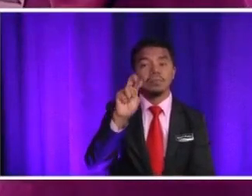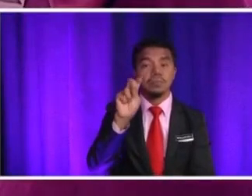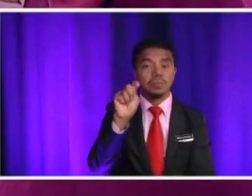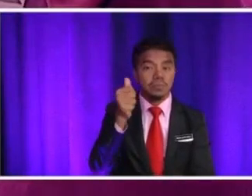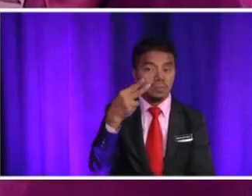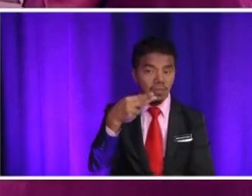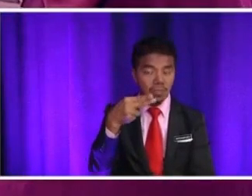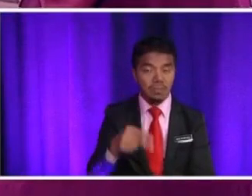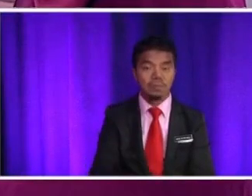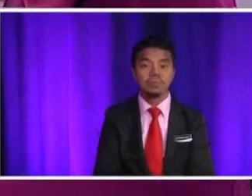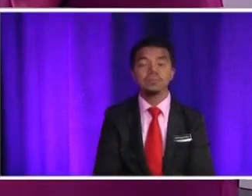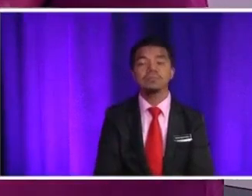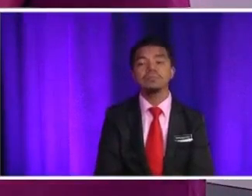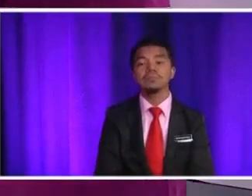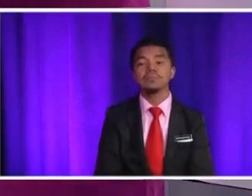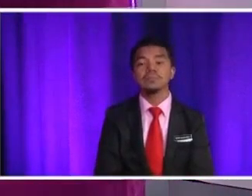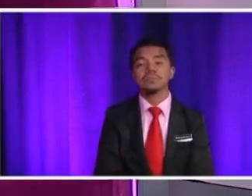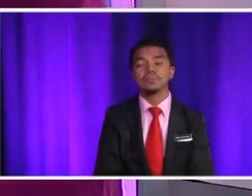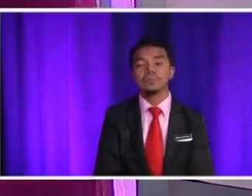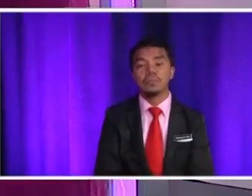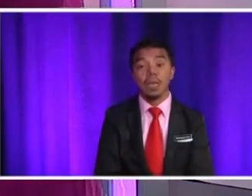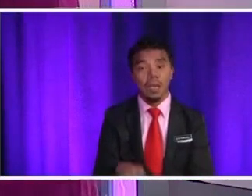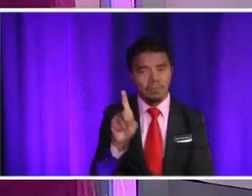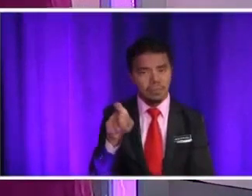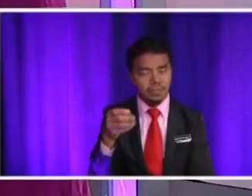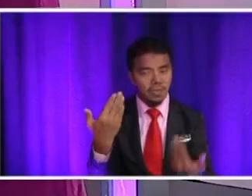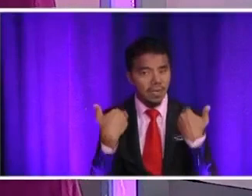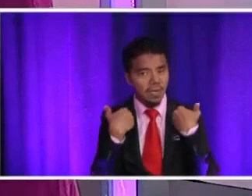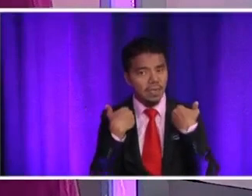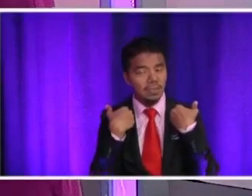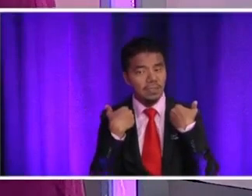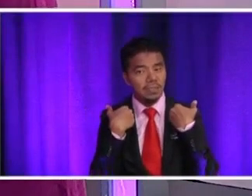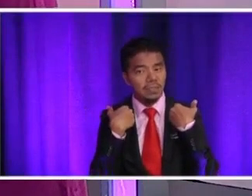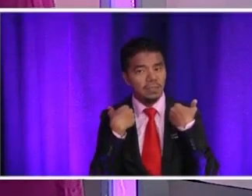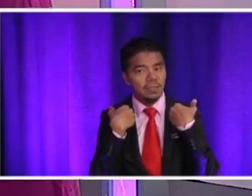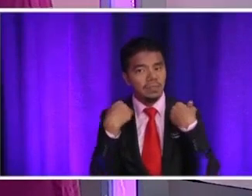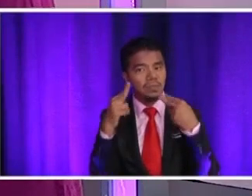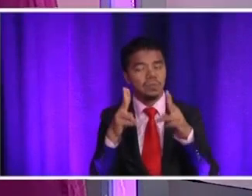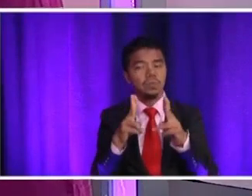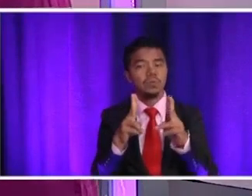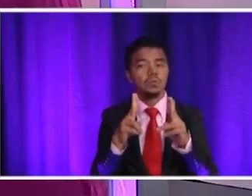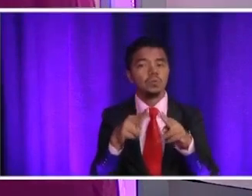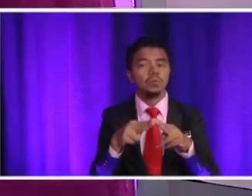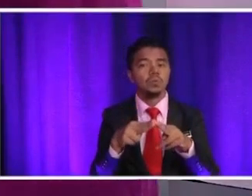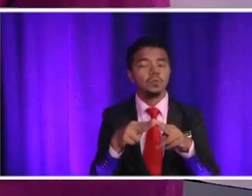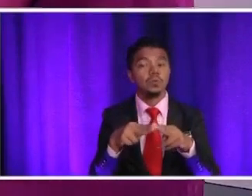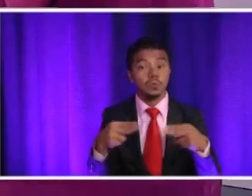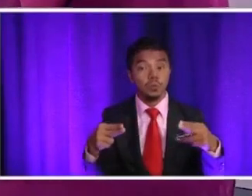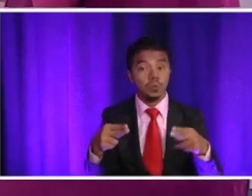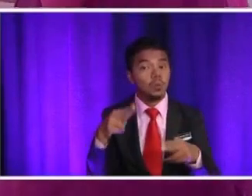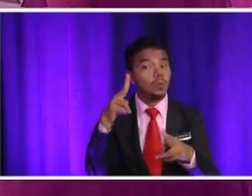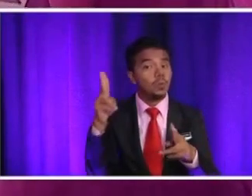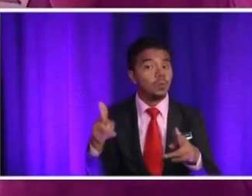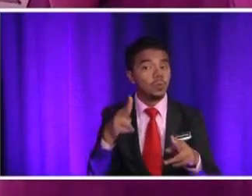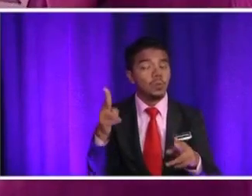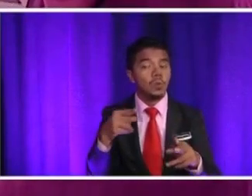pula unsur-unsur kebat. Iaitu murid perlu berfikir, kenapa ada maklumat bahan mentah dibuat secara runcit?